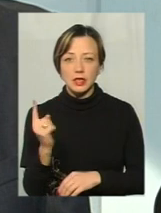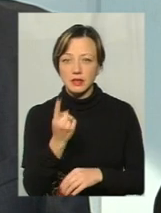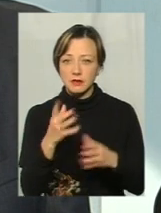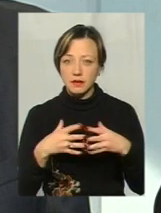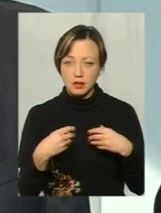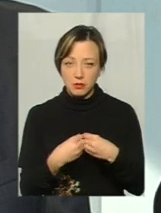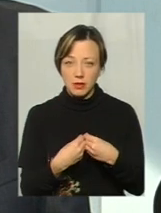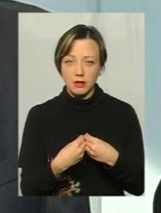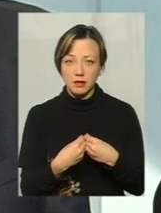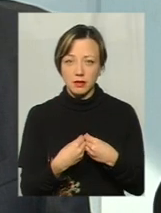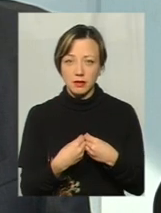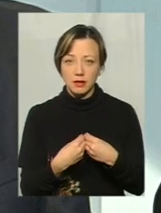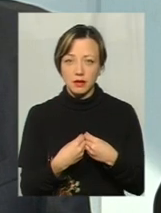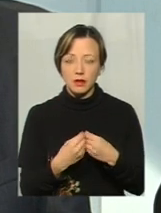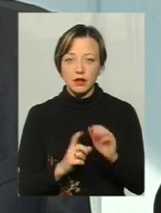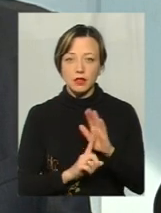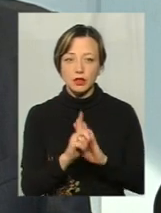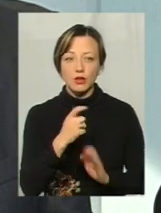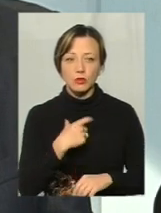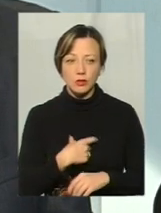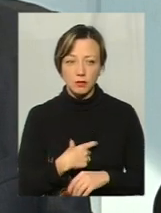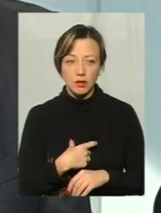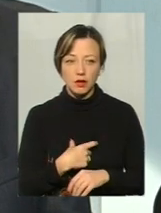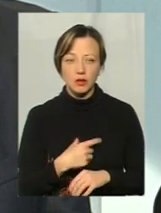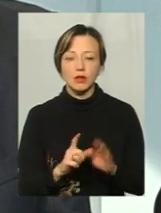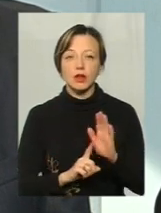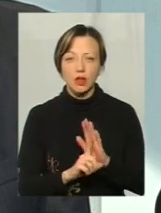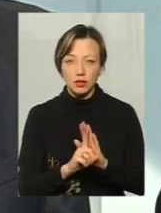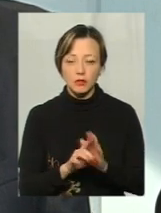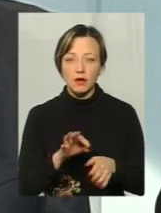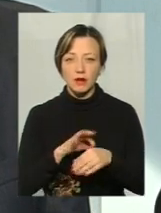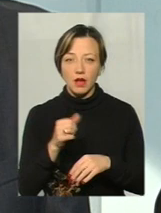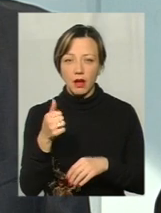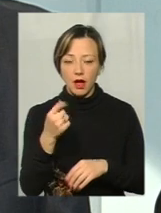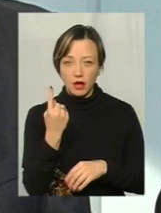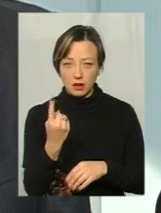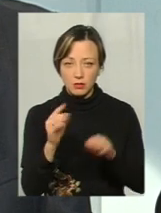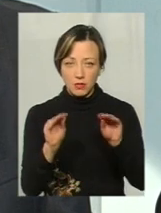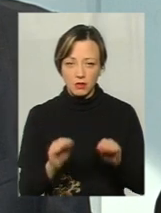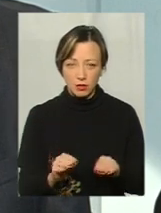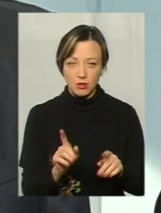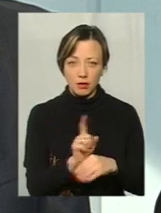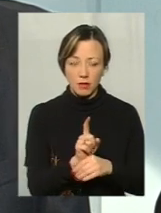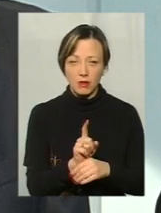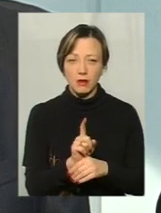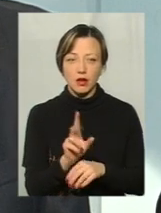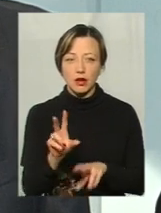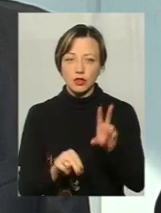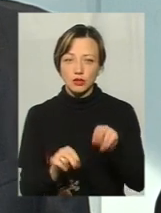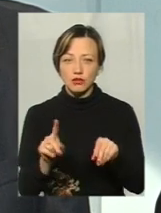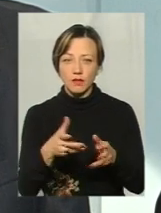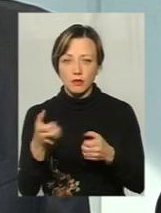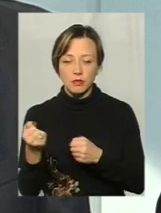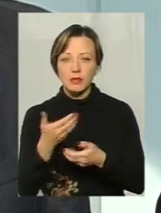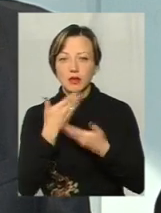семье. Начинайте у себя. Начали. Провели один протокол. Нормально. Рассчитывали, что